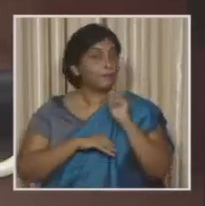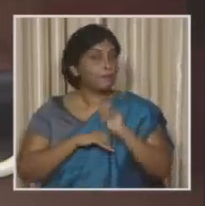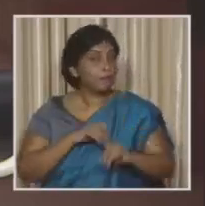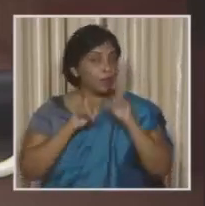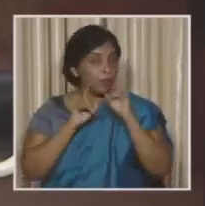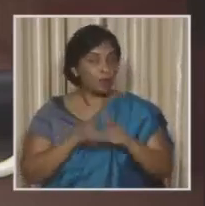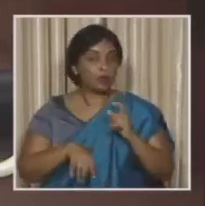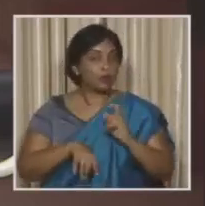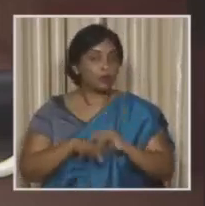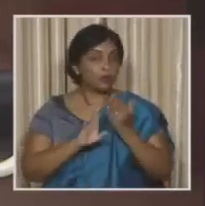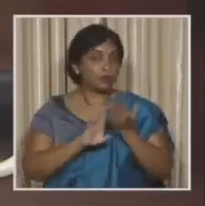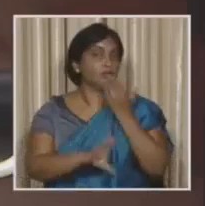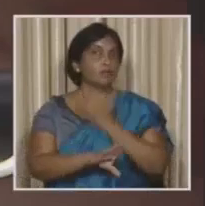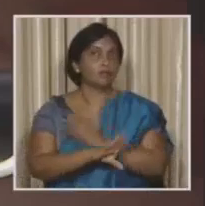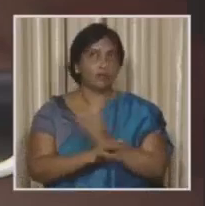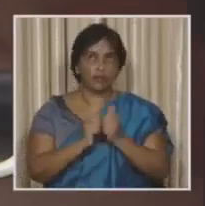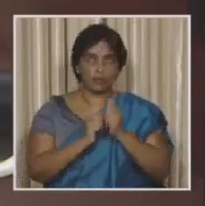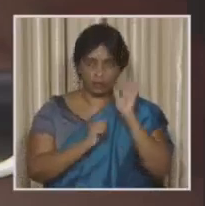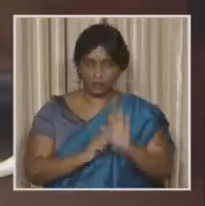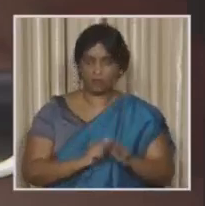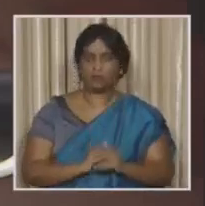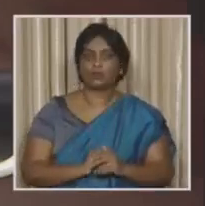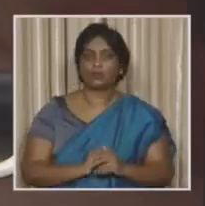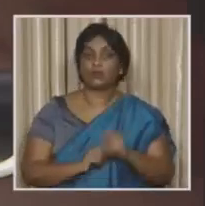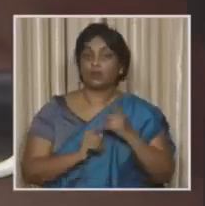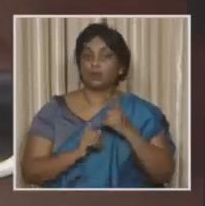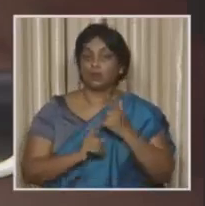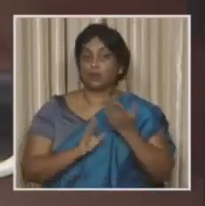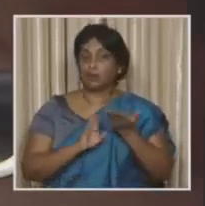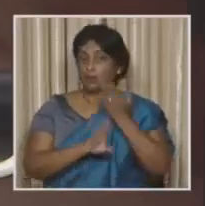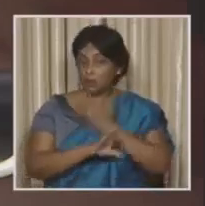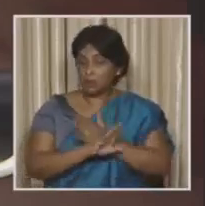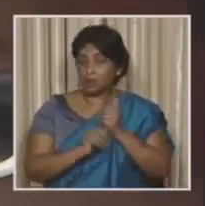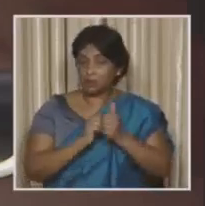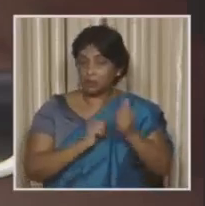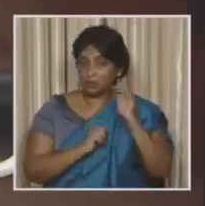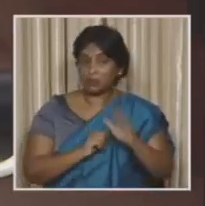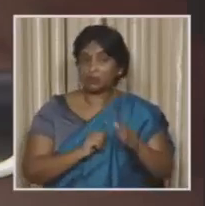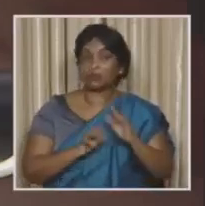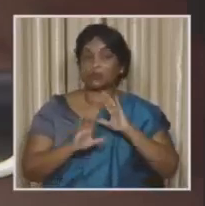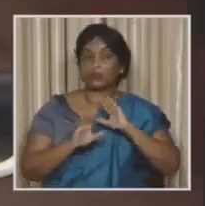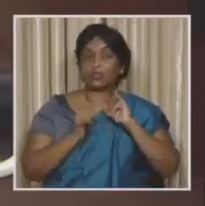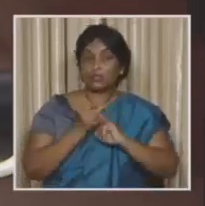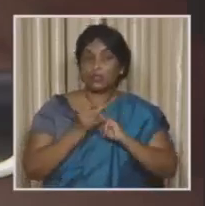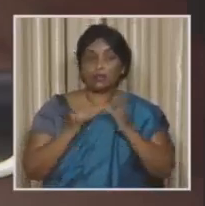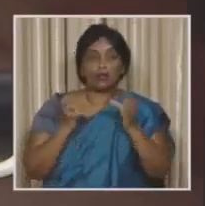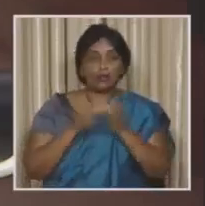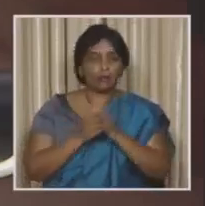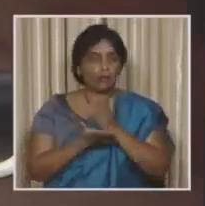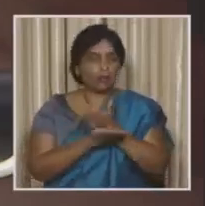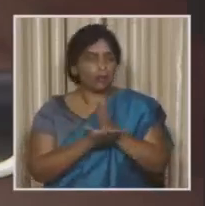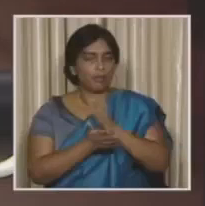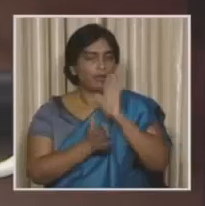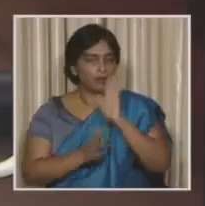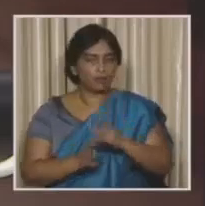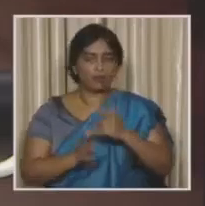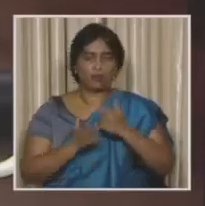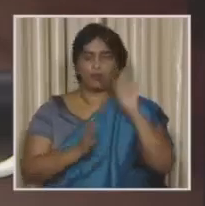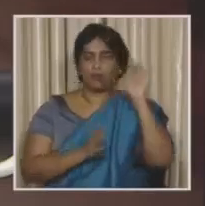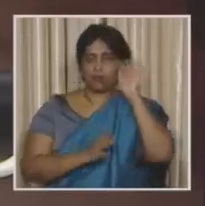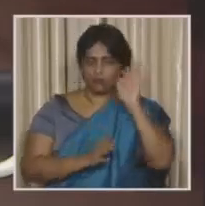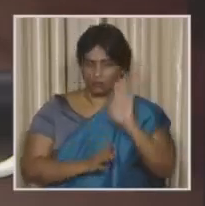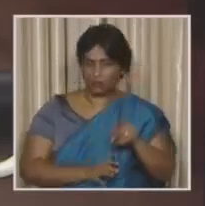තිබුණු කාලයට වඩා කලින් සිද්ධ වුණා. කලින් සිදුවීම් පිළිබඳව සාරාන් ඇතුළු කණ්ඩායමෙන් බෙදීමක් ඇති වුණයි කියලා වාර්තා වෙලා